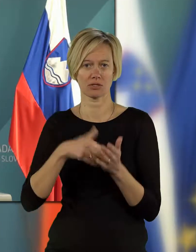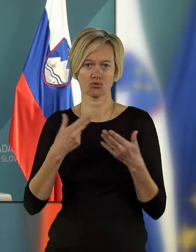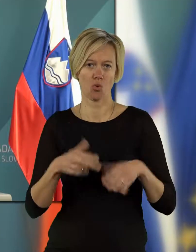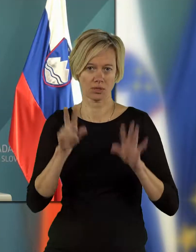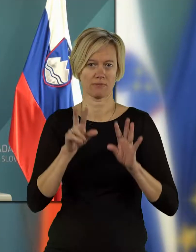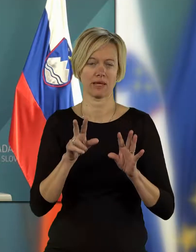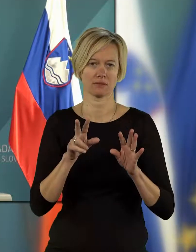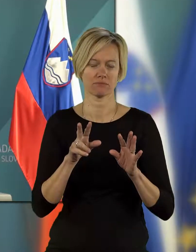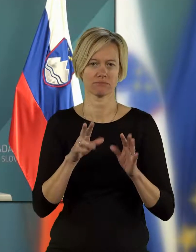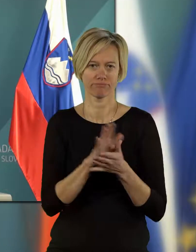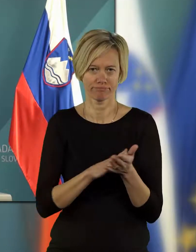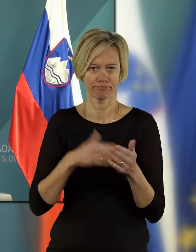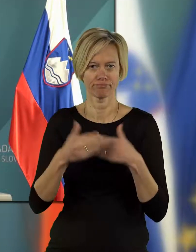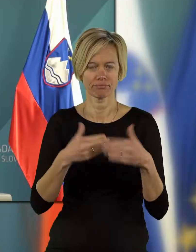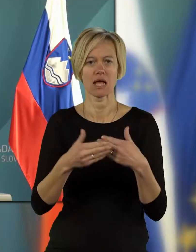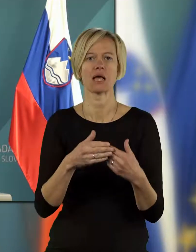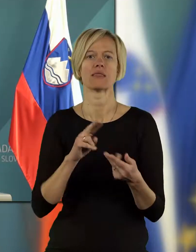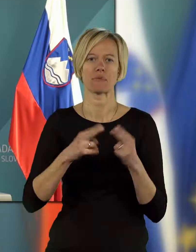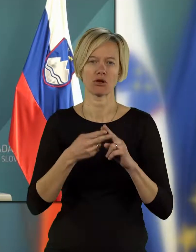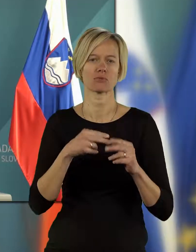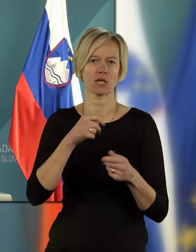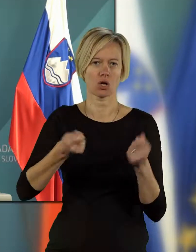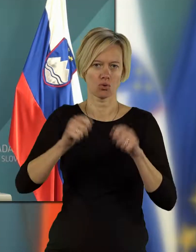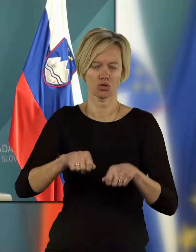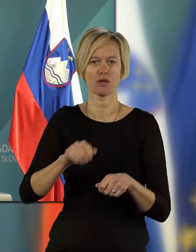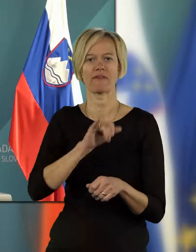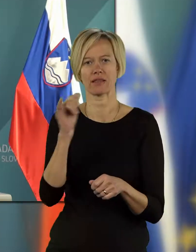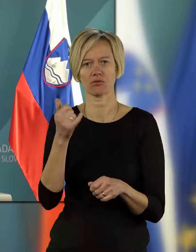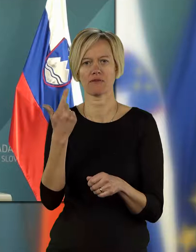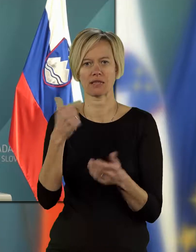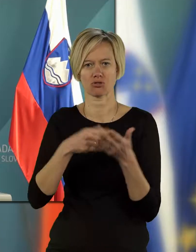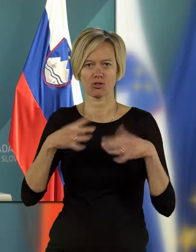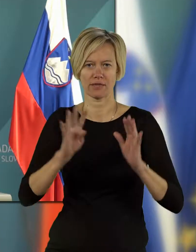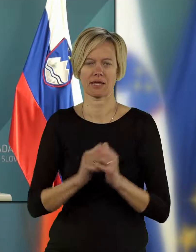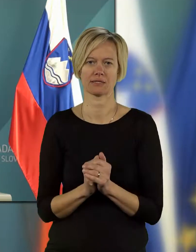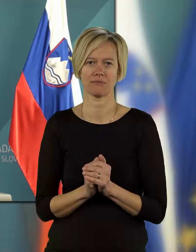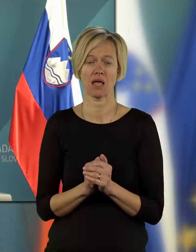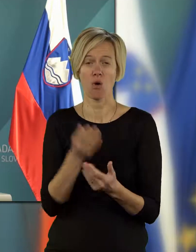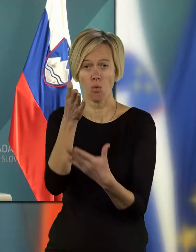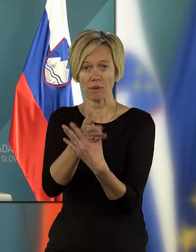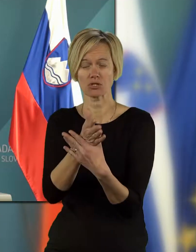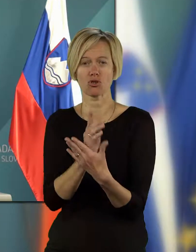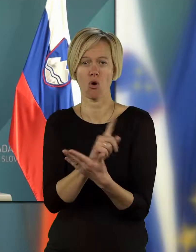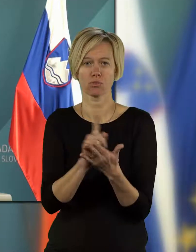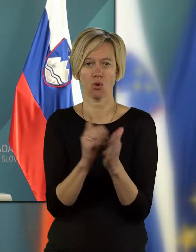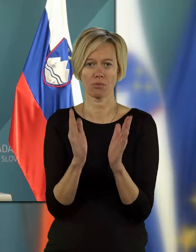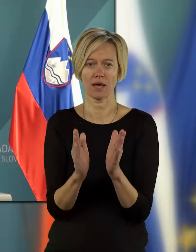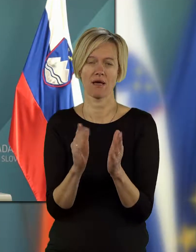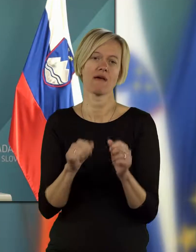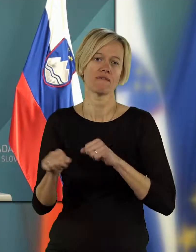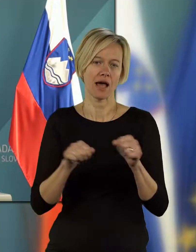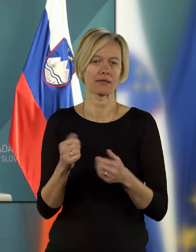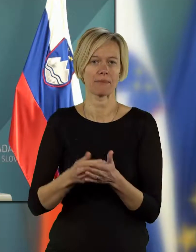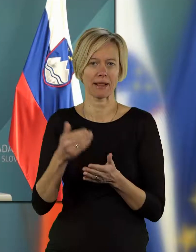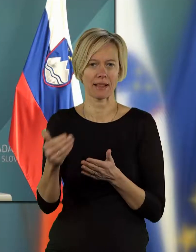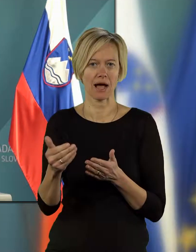letu 2018 z namenom, da se zaključi v letu 2019. Za vmesno obdobje pa